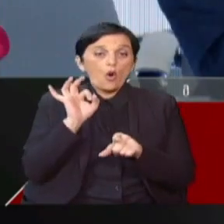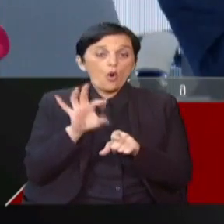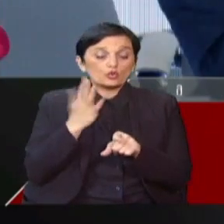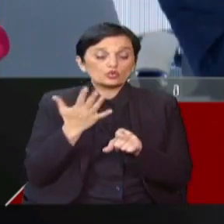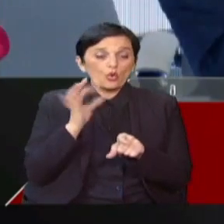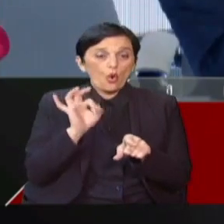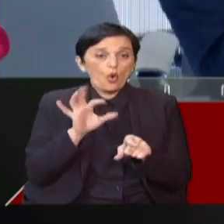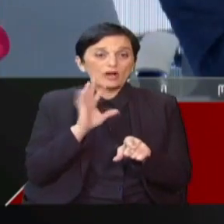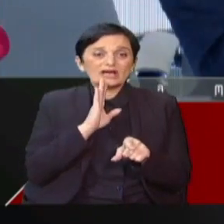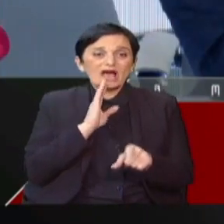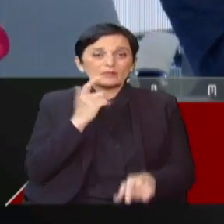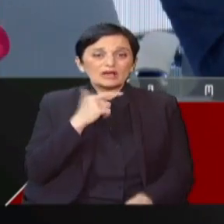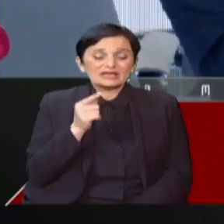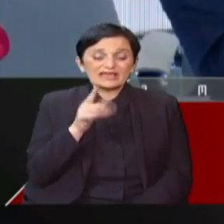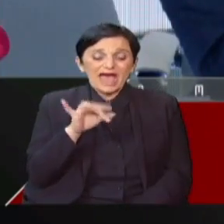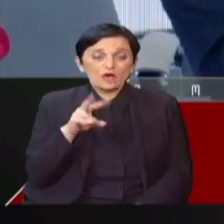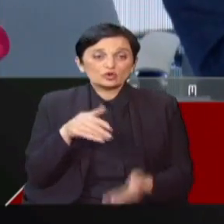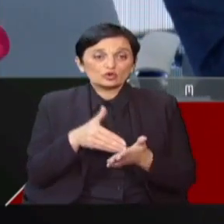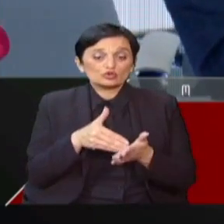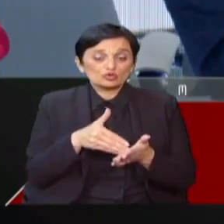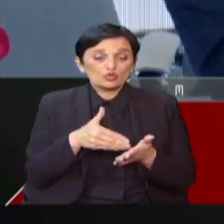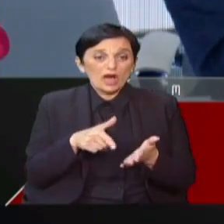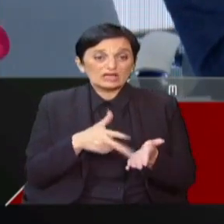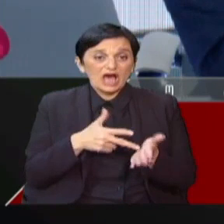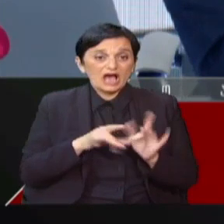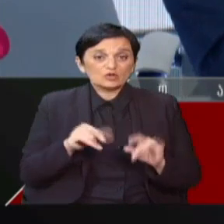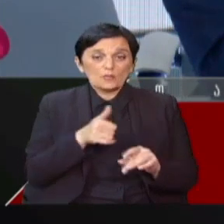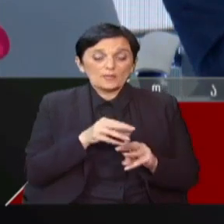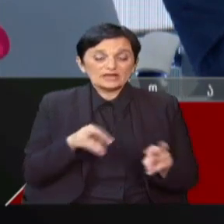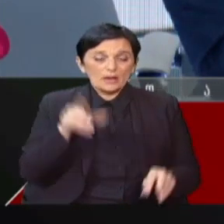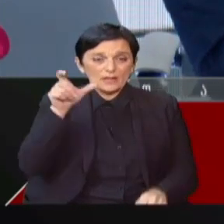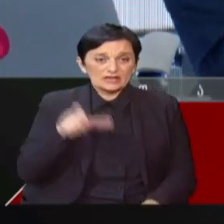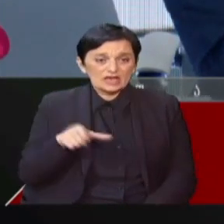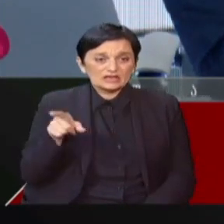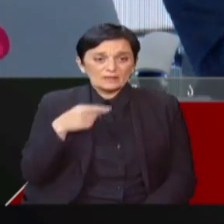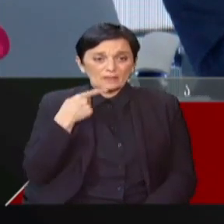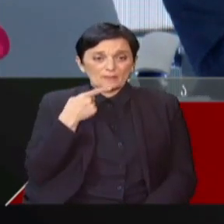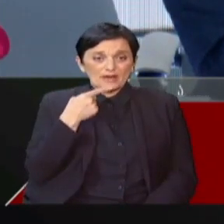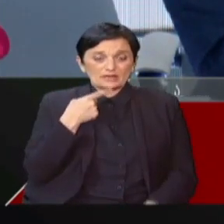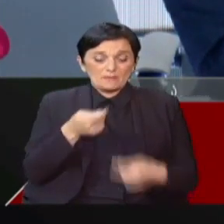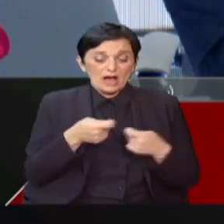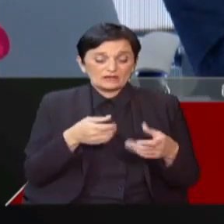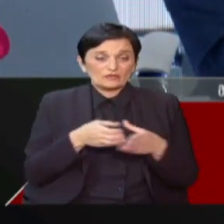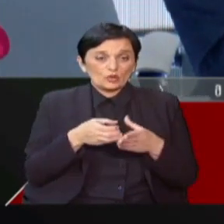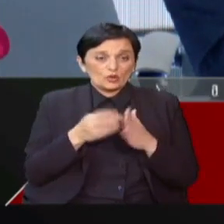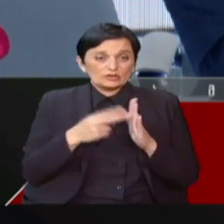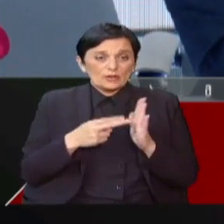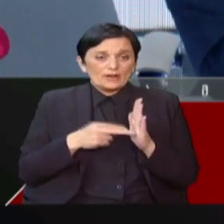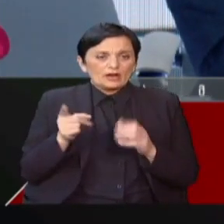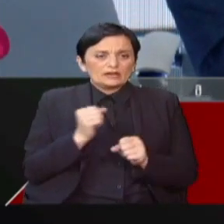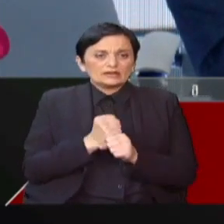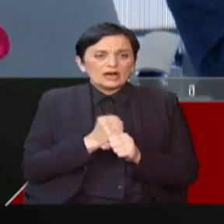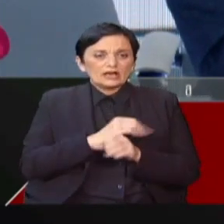ექნება მნიშვნელობა, ქალბატონო თეონა, ამ შუალედურ ანგარიშს? პრემიერ-მინისტრი ამბობს, რომ მართველი გუნდის შეფასებით მათ